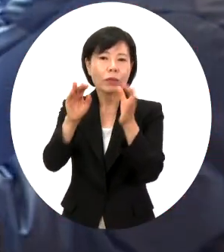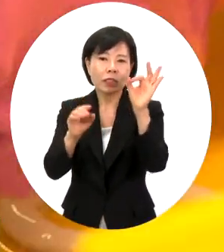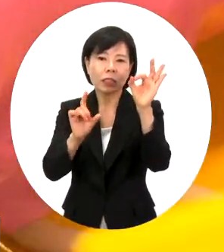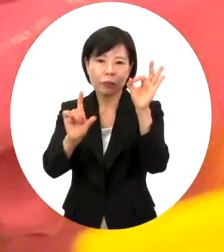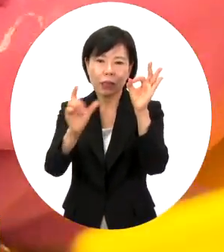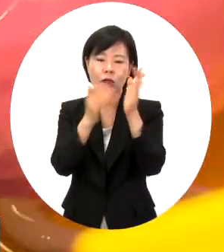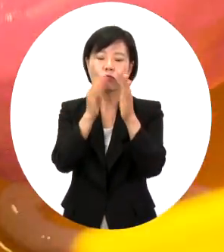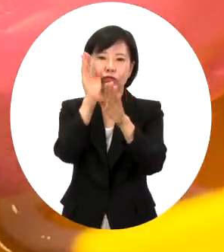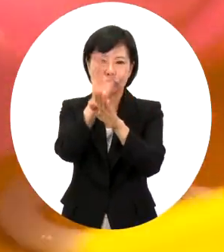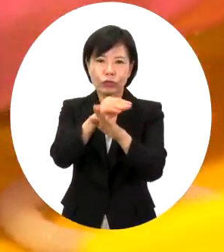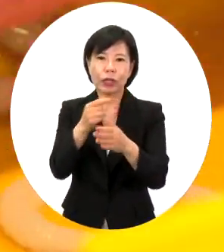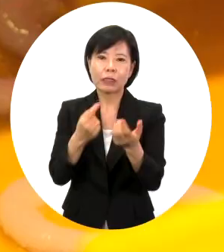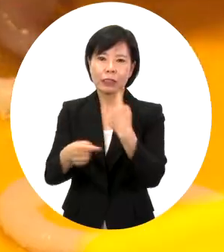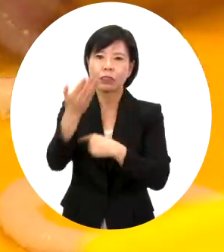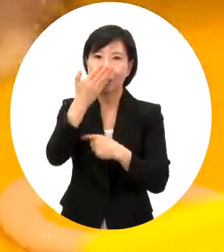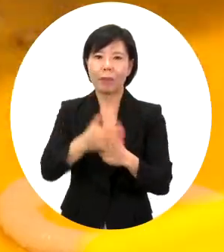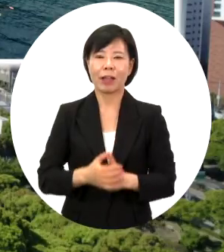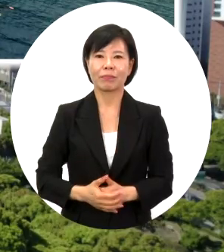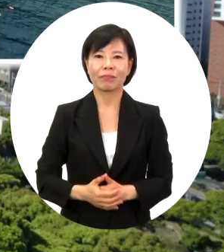이내 환급을 진행합니다.